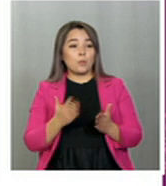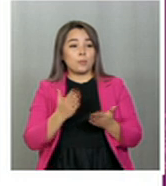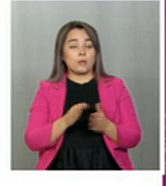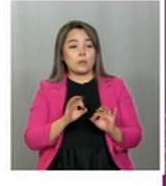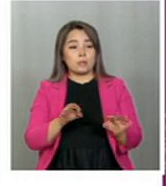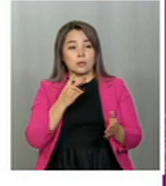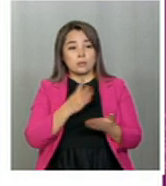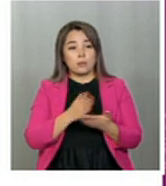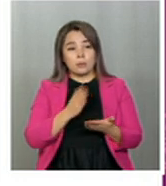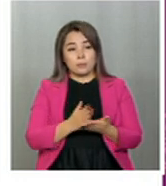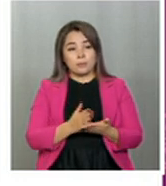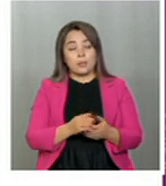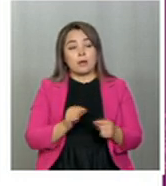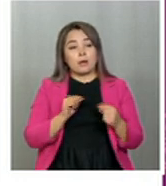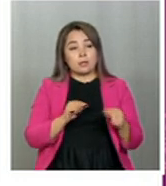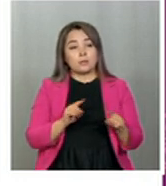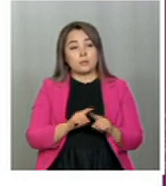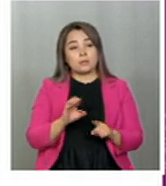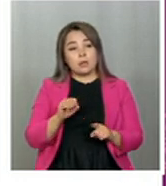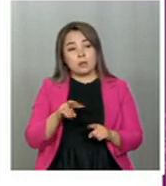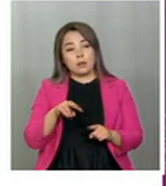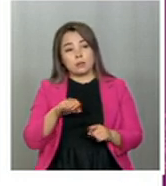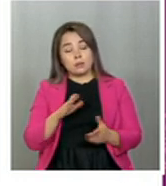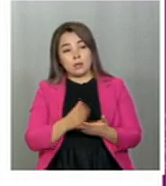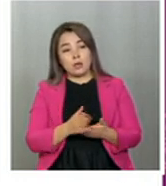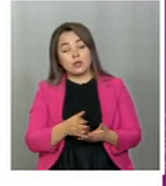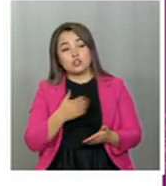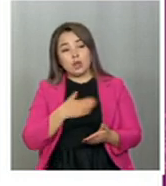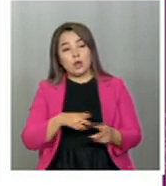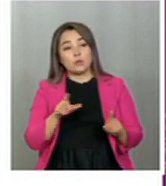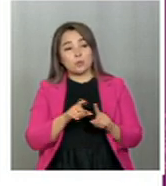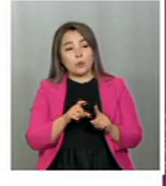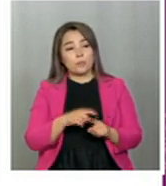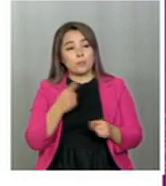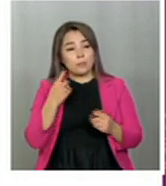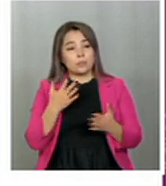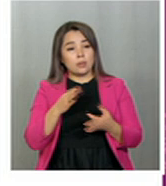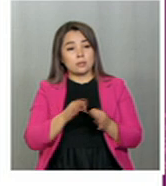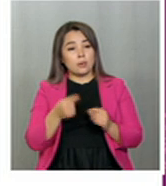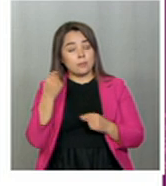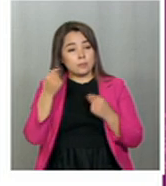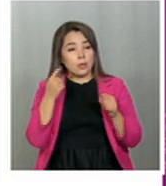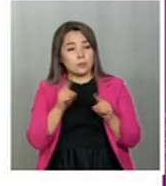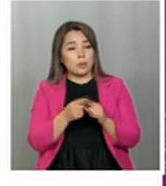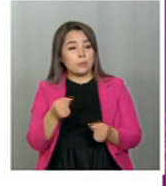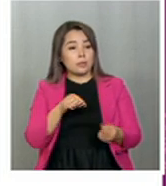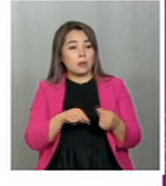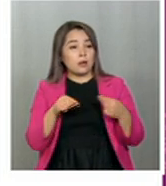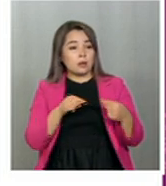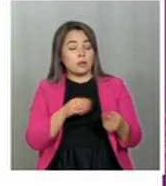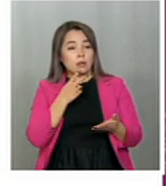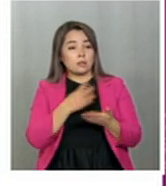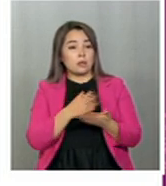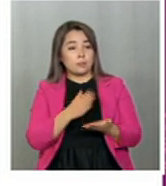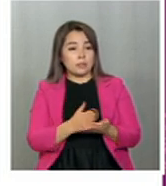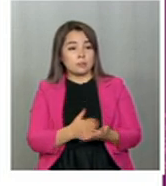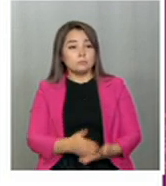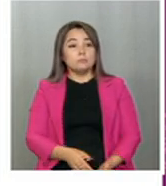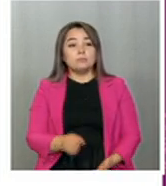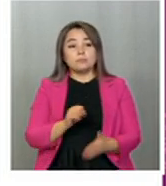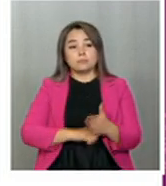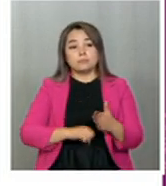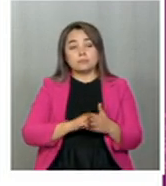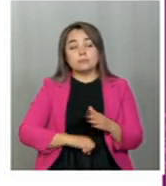білдіреді. Қарсылықты салалас жай сөйлемдердің мағыналары бір-біріне қарама-қарсы болып келеді. Себеп